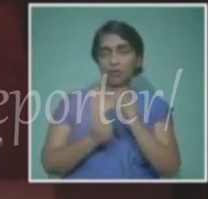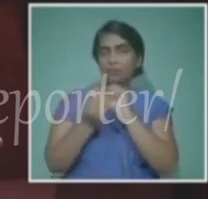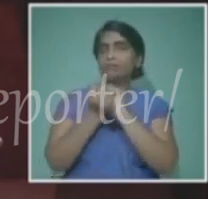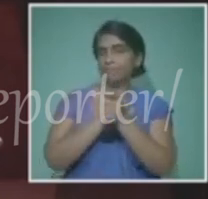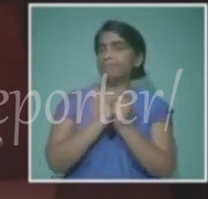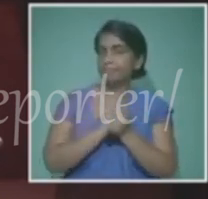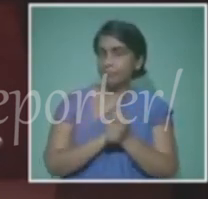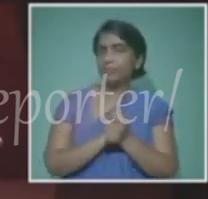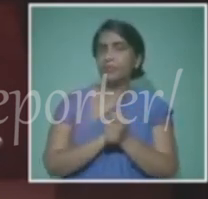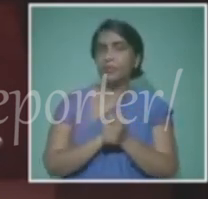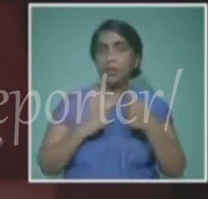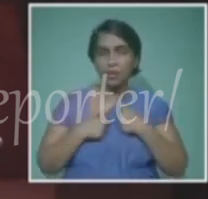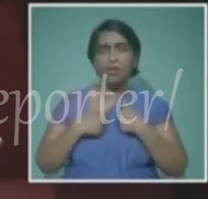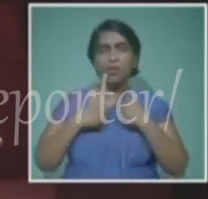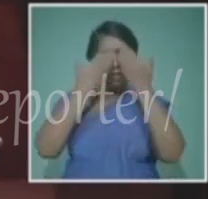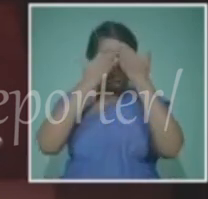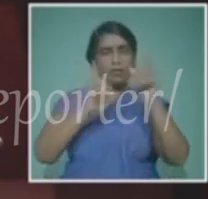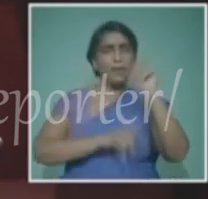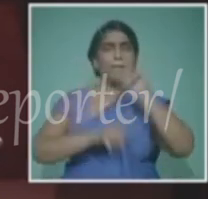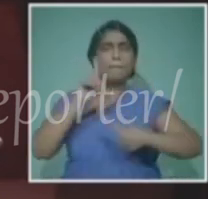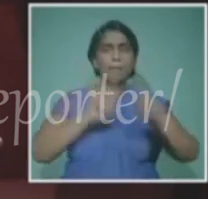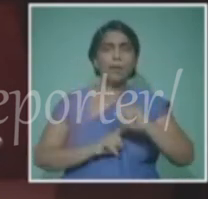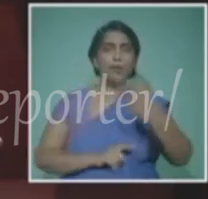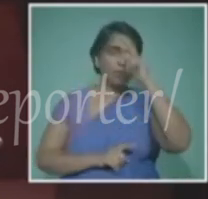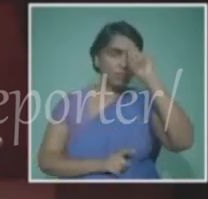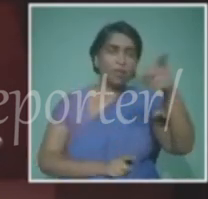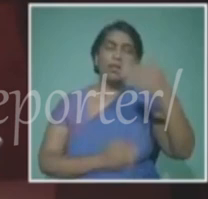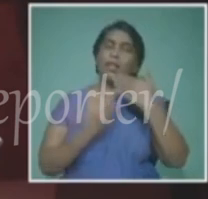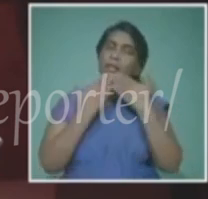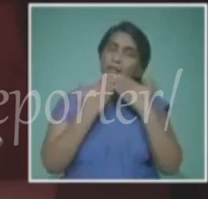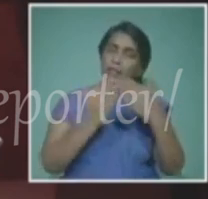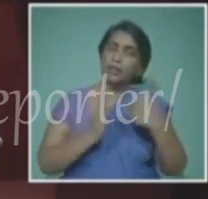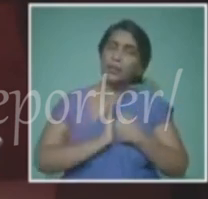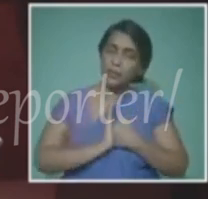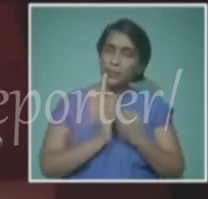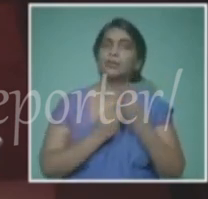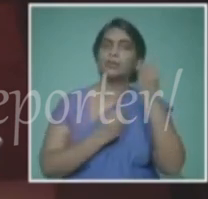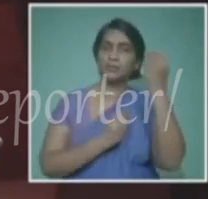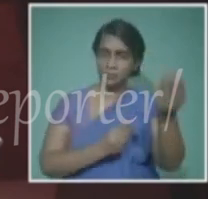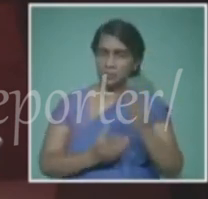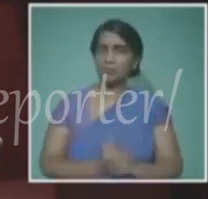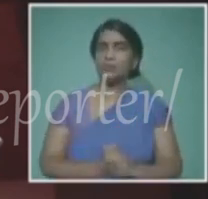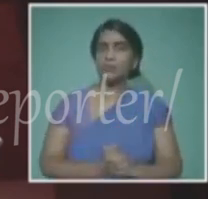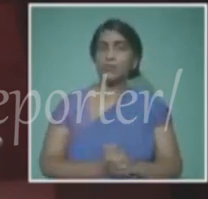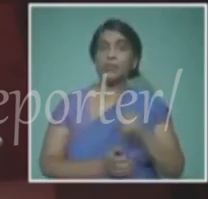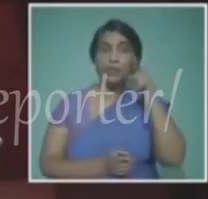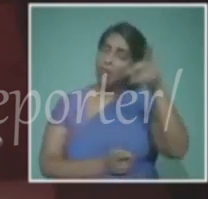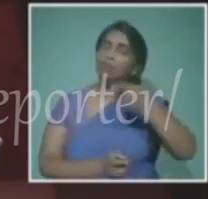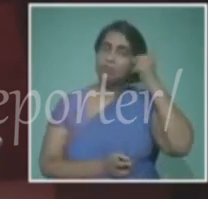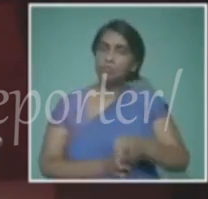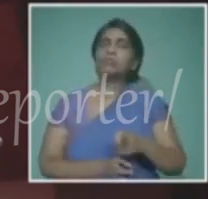කරා. මම මේ විවෘත ස්වභාවයේ එතුමාට ස්තුතිවන්ත වෙනවා. මගේ ගෞරවය පුද කරනවා එතුමාට. එතුමා එකඟ